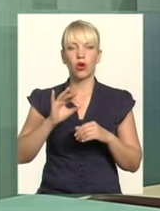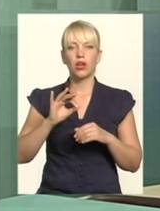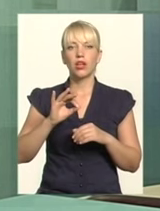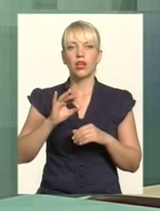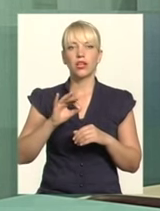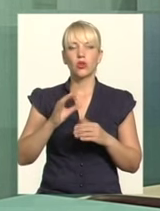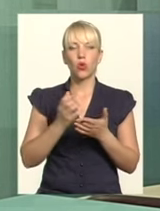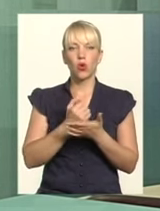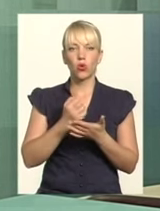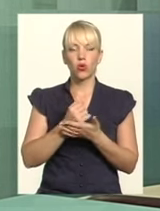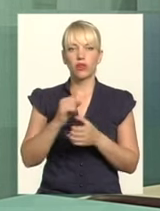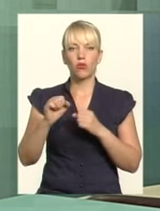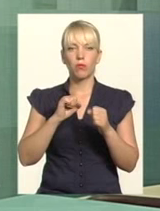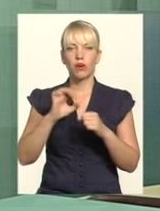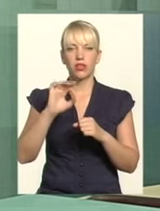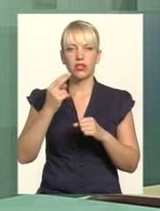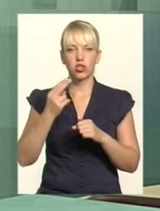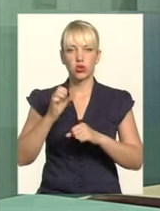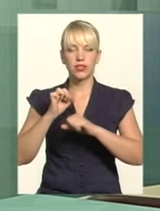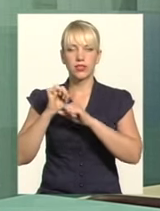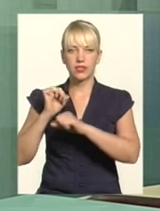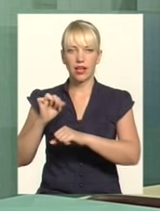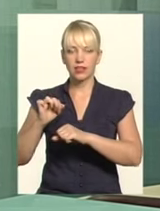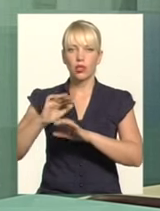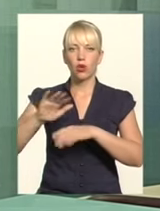населення. Після цього управління соцзахисту населення